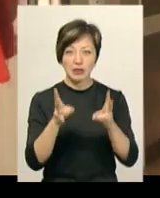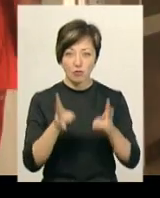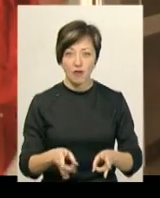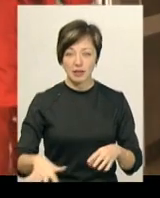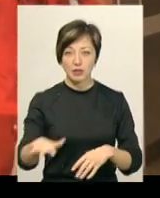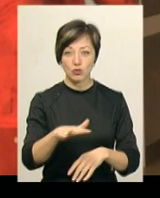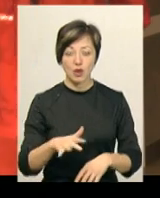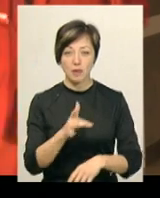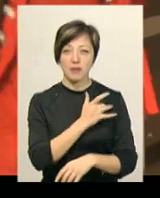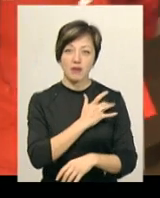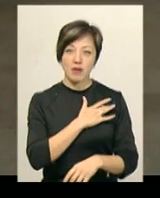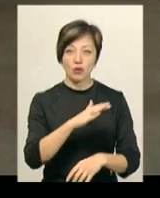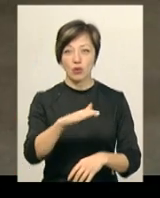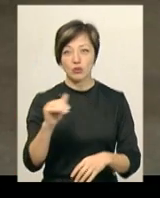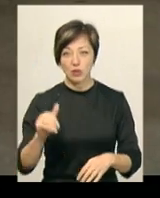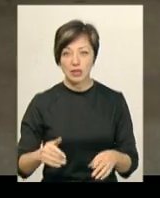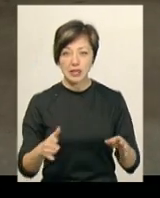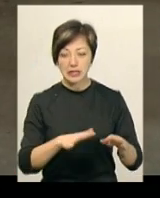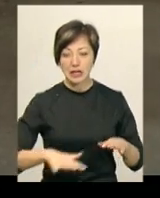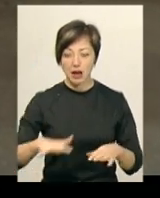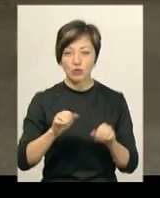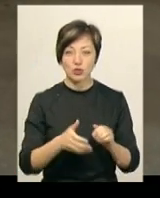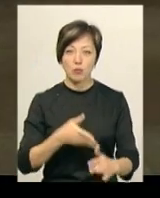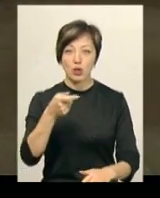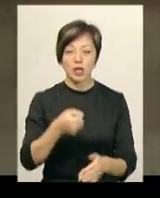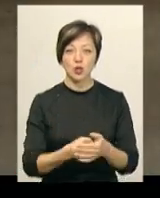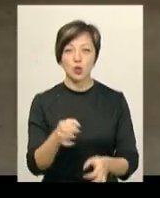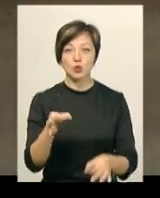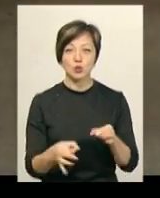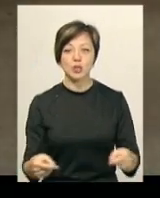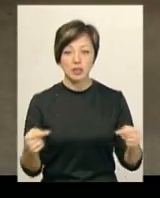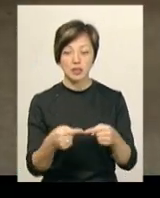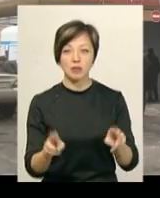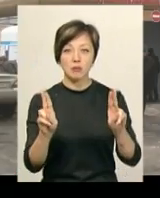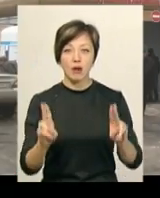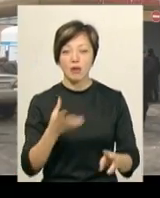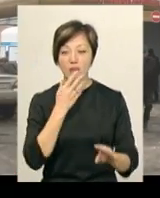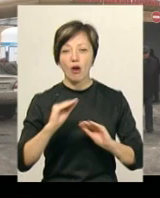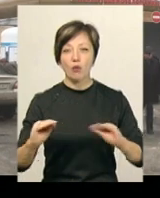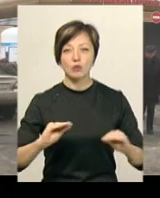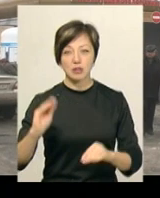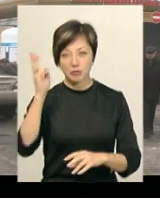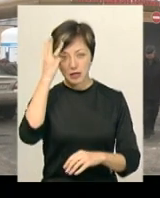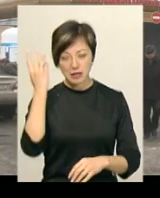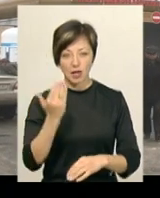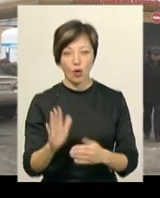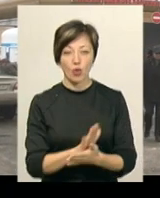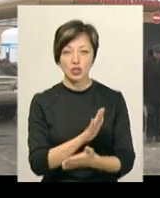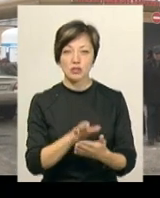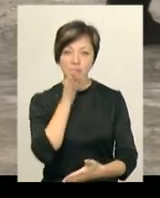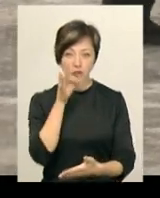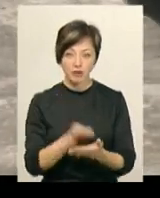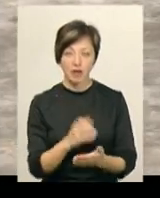території приватної чи орендованої ділянок, може подати до суду. Адже, згідно з правилами благоустрою обласного центру, за їх очищення